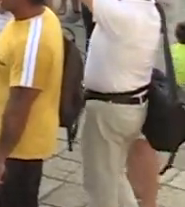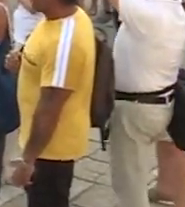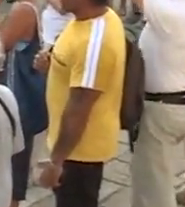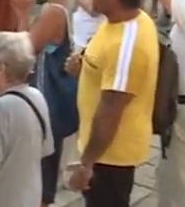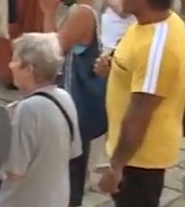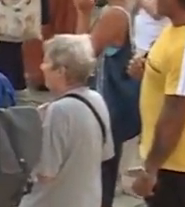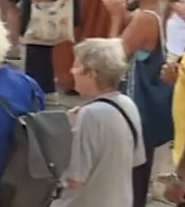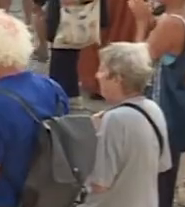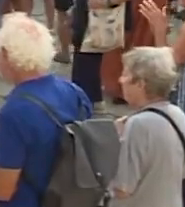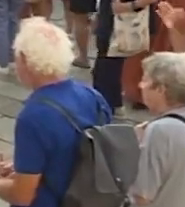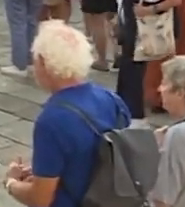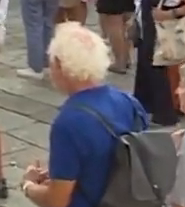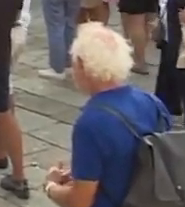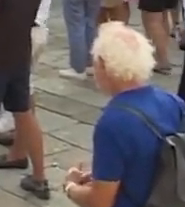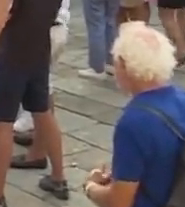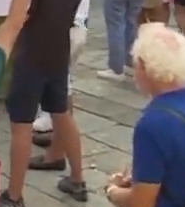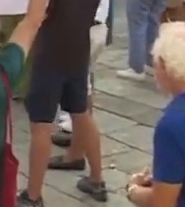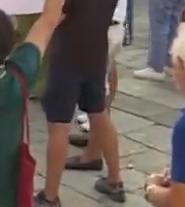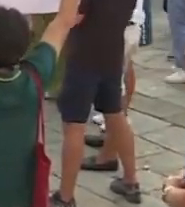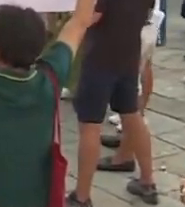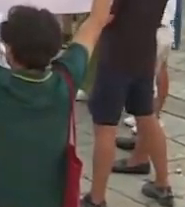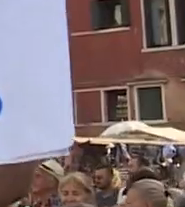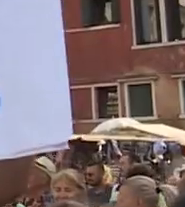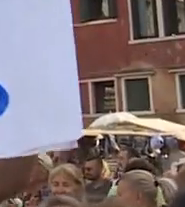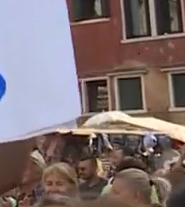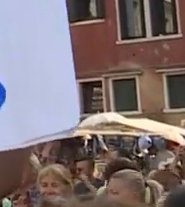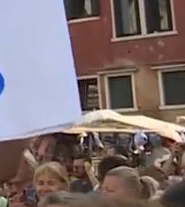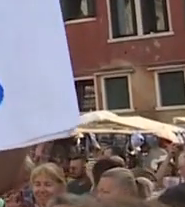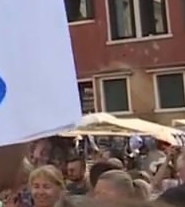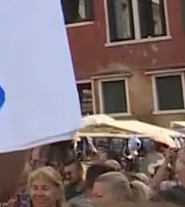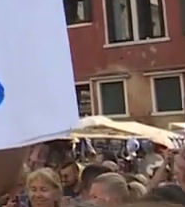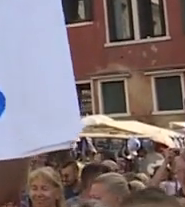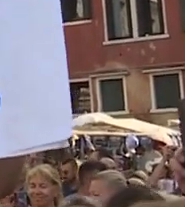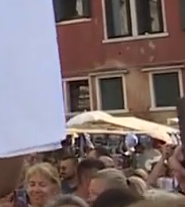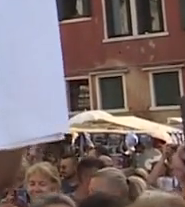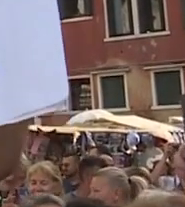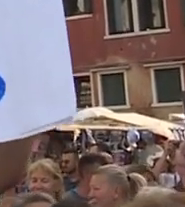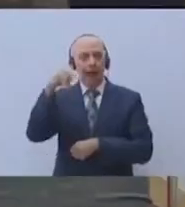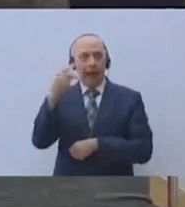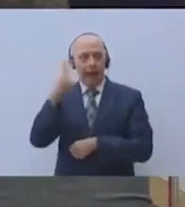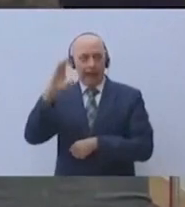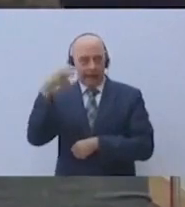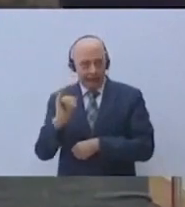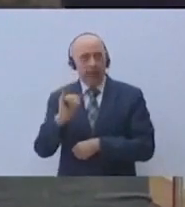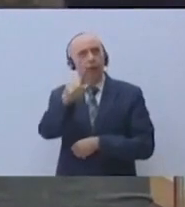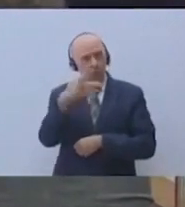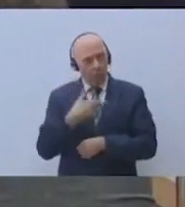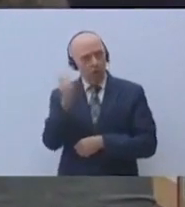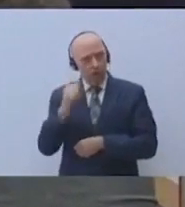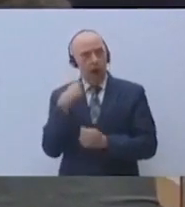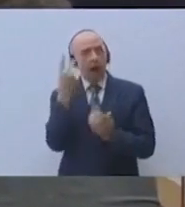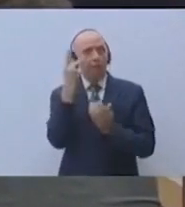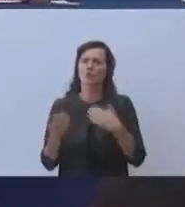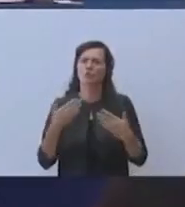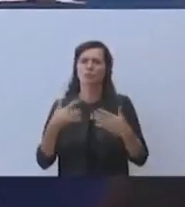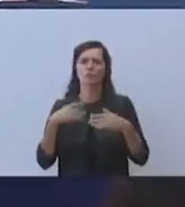használatát. Az újrainduló jelenléti oktatásban is csak ezzel lehet majd részt venni. Az igazolást a koronavírus ellen beoltottak, a betegségen fél